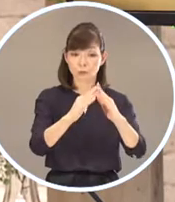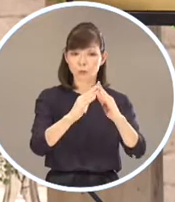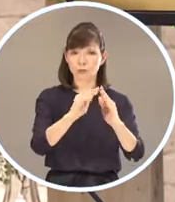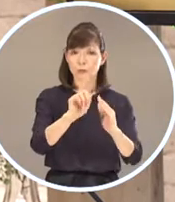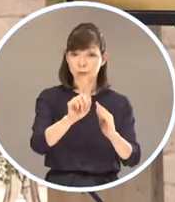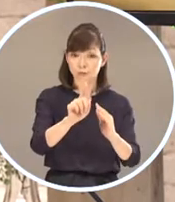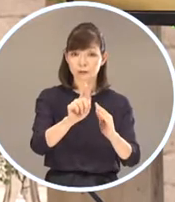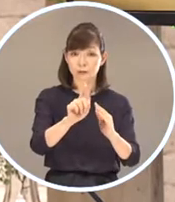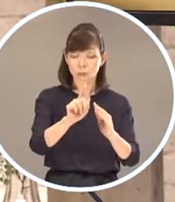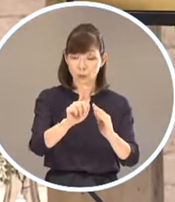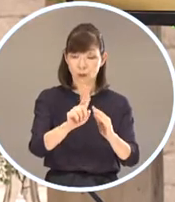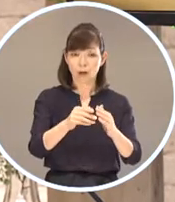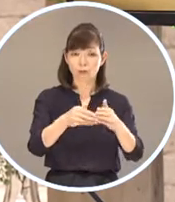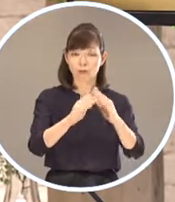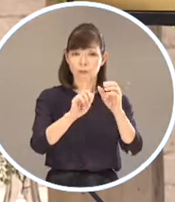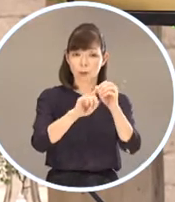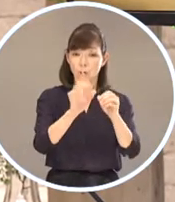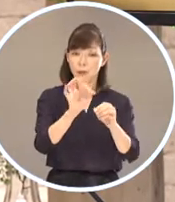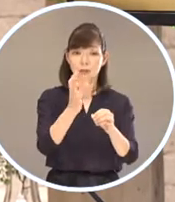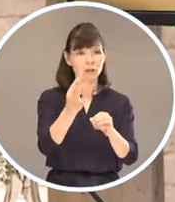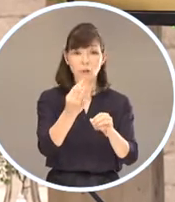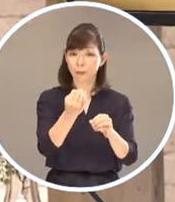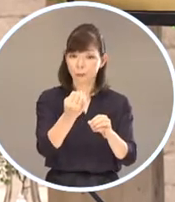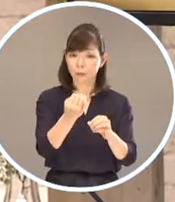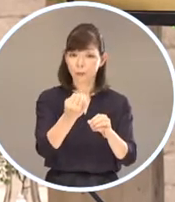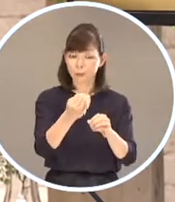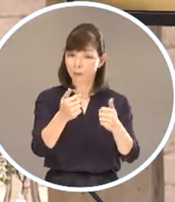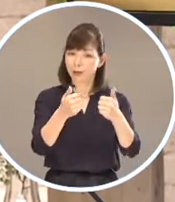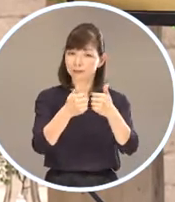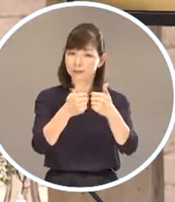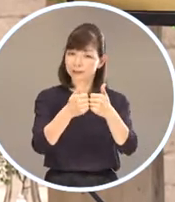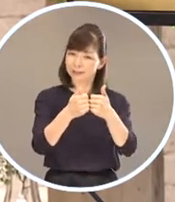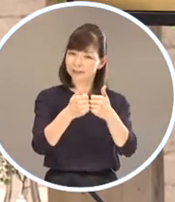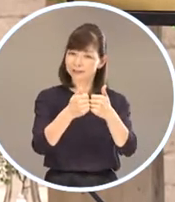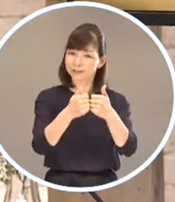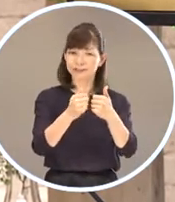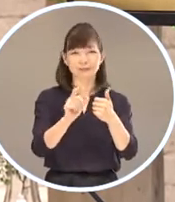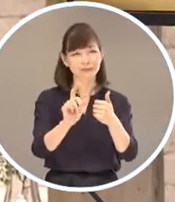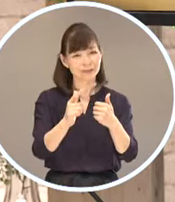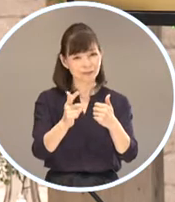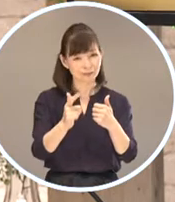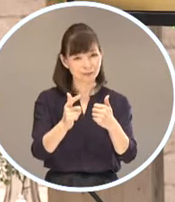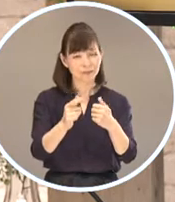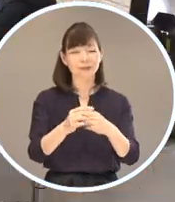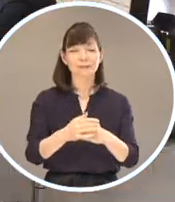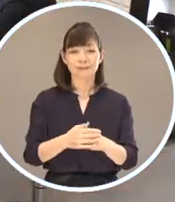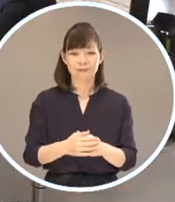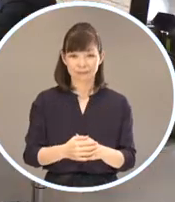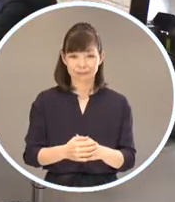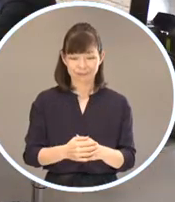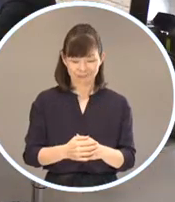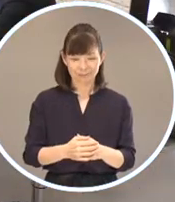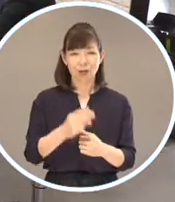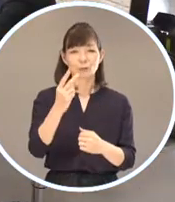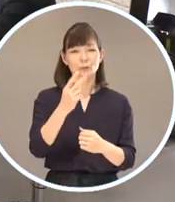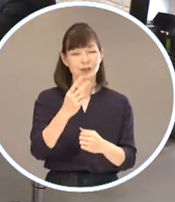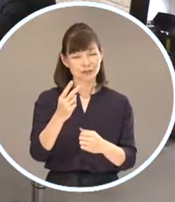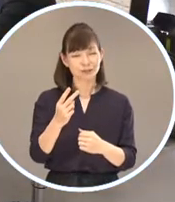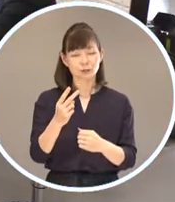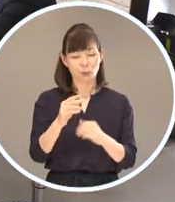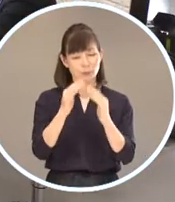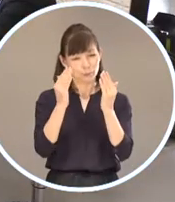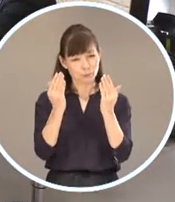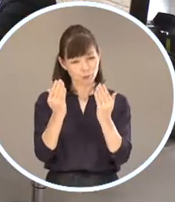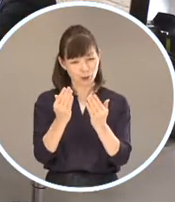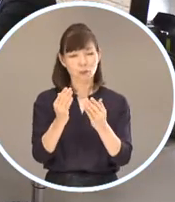か、うん、まあ、その建設費用がどれくらいだっていう話し合いをしてるんじゃないのかなと思います 。お二人ともこの大まかには合って